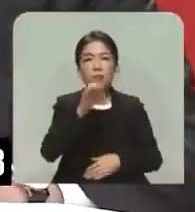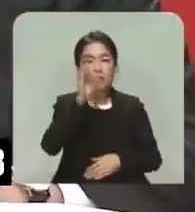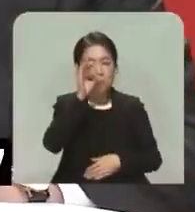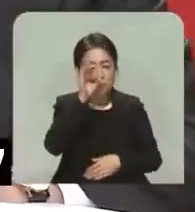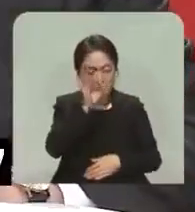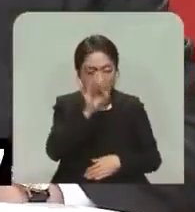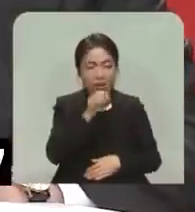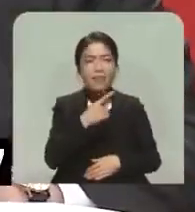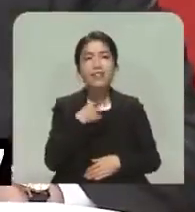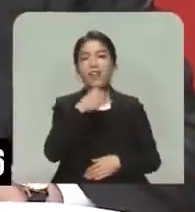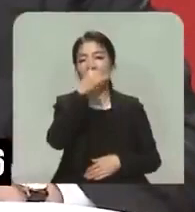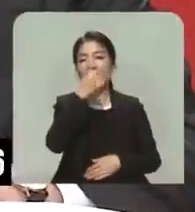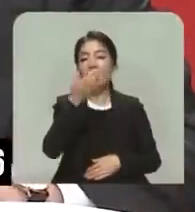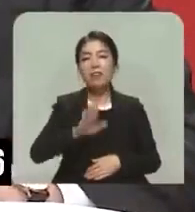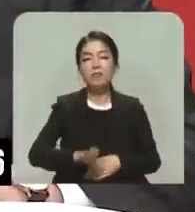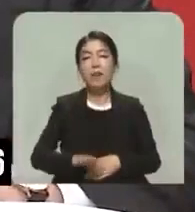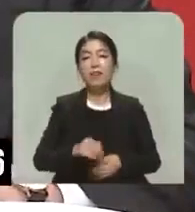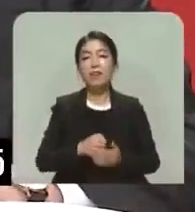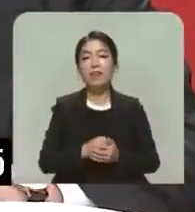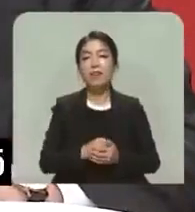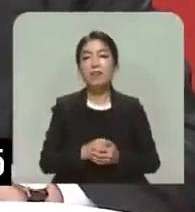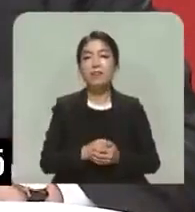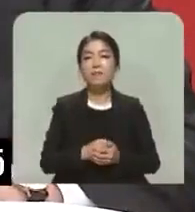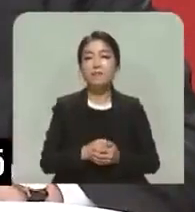있지만 저도 예. 알다시피 예. 그